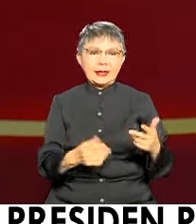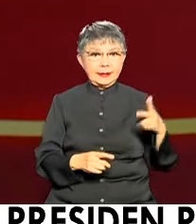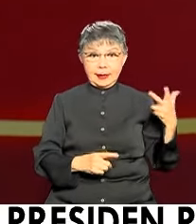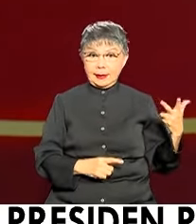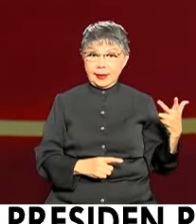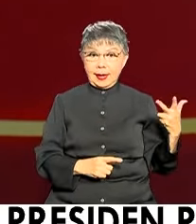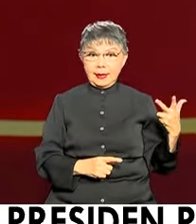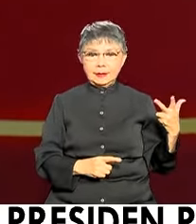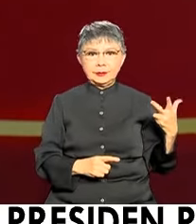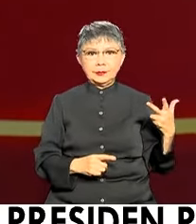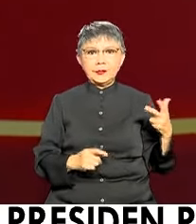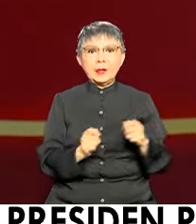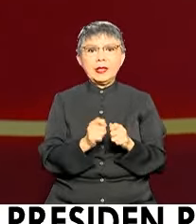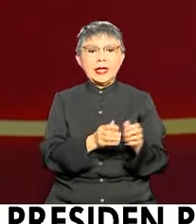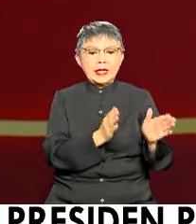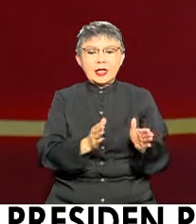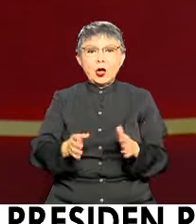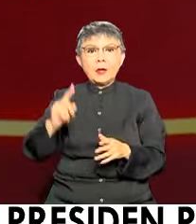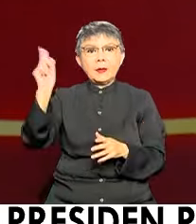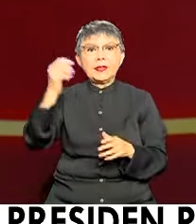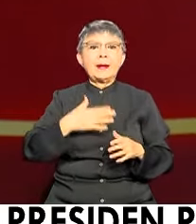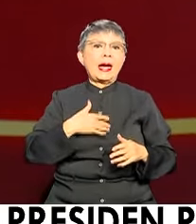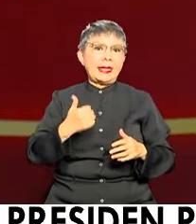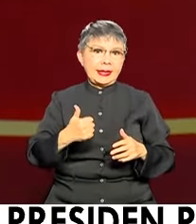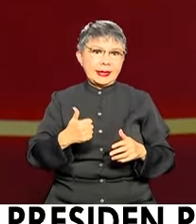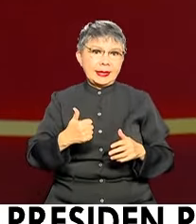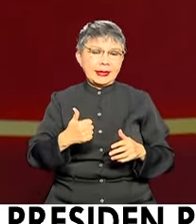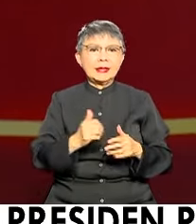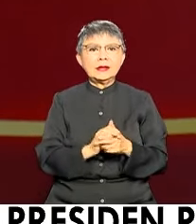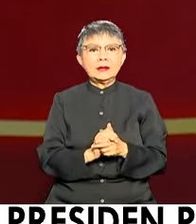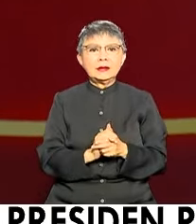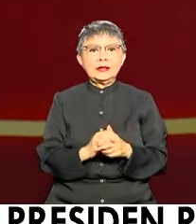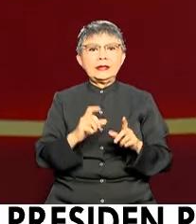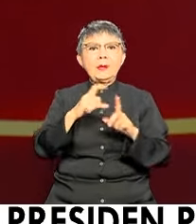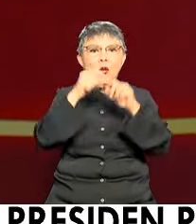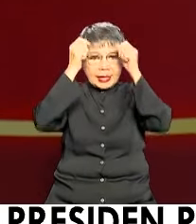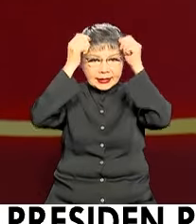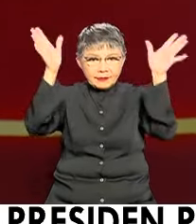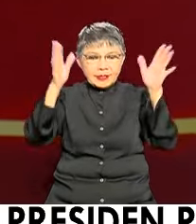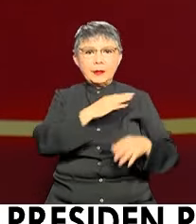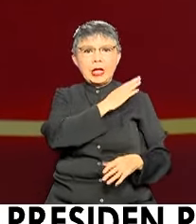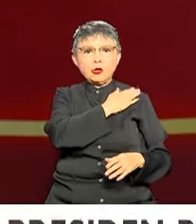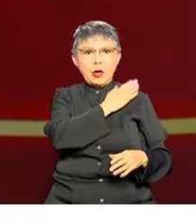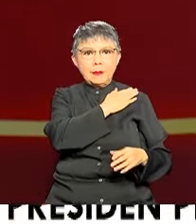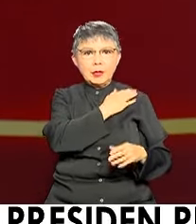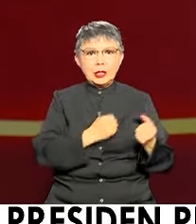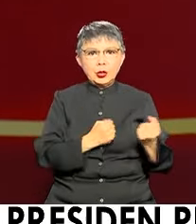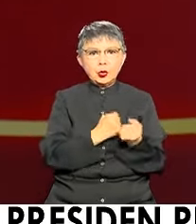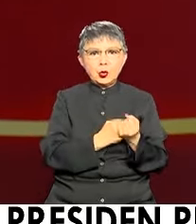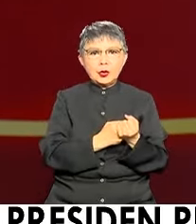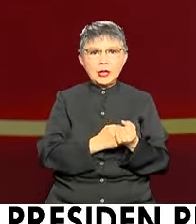ketiga mewujudkan tata kelola pemerintahan yang baik atau good an demokratis dan bertanggung jawab didukung